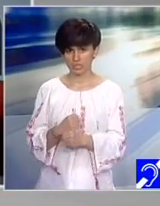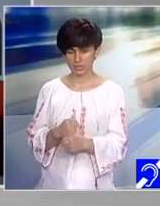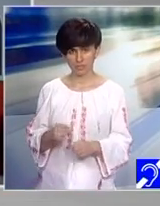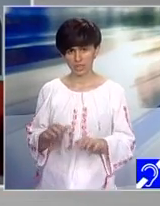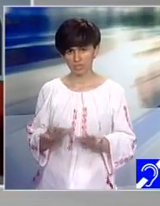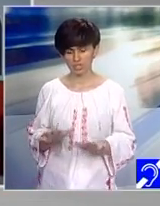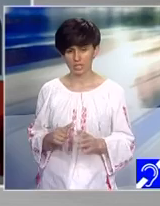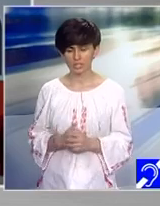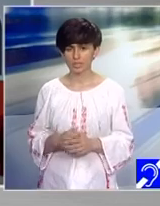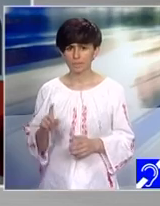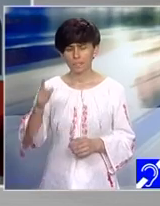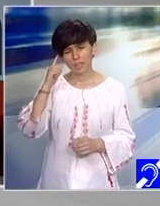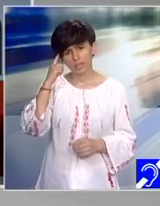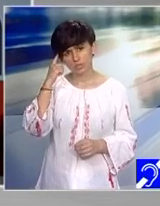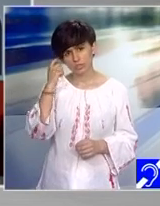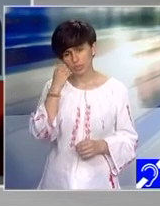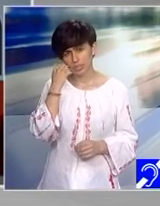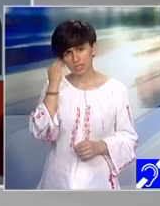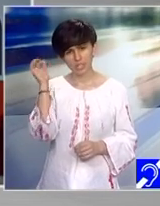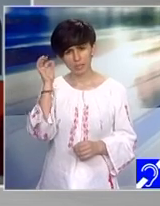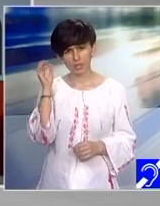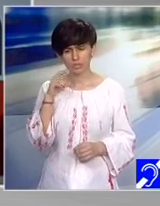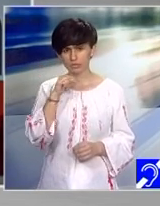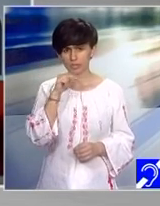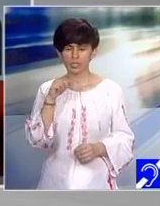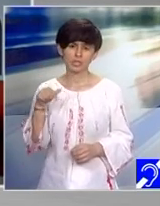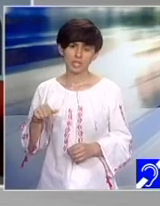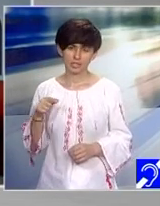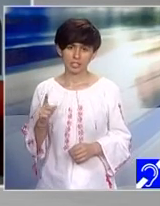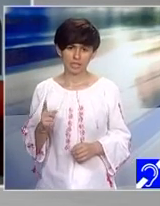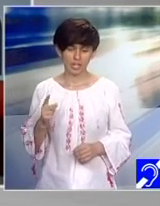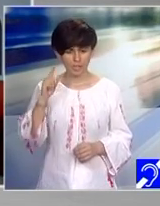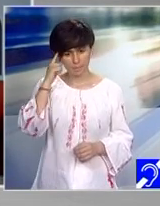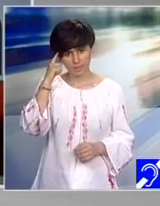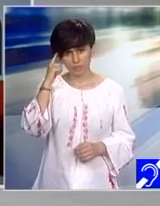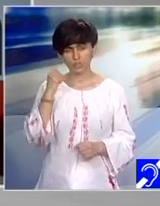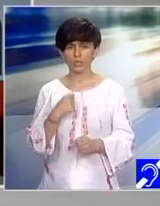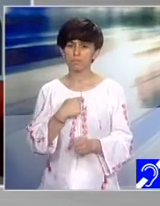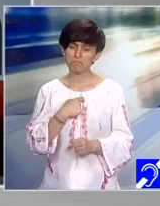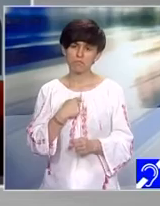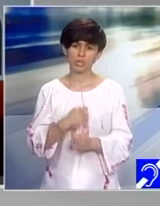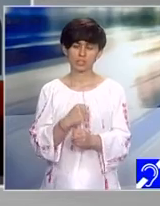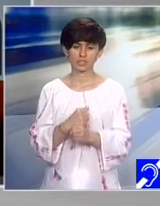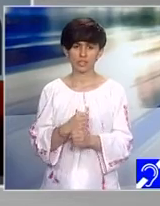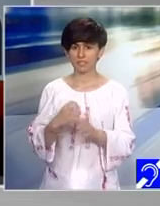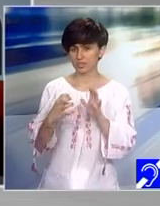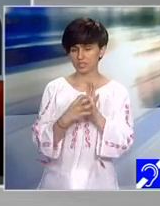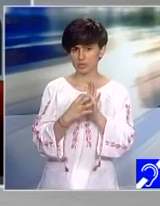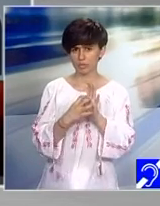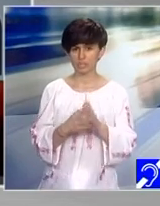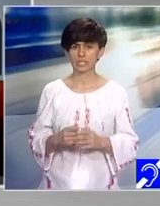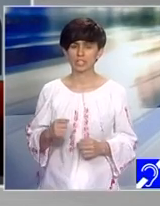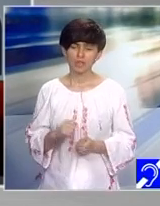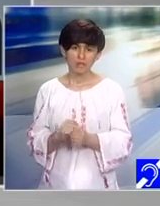auzit ultima dată vorbindu-se despre asta, dar știu că poate s-a făcut la modul simbolic sau în orice caz, dacă s-au emis